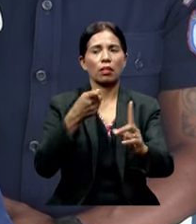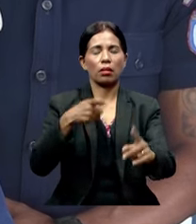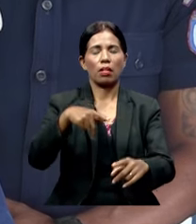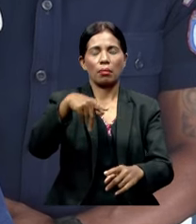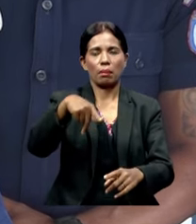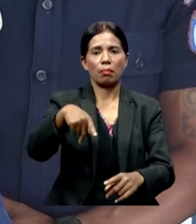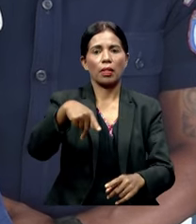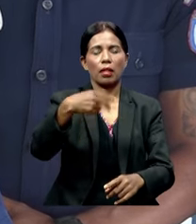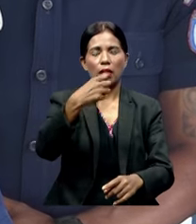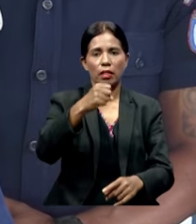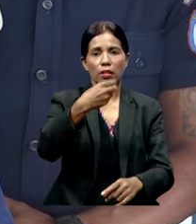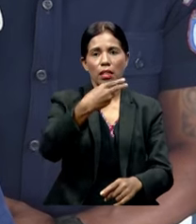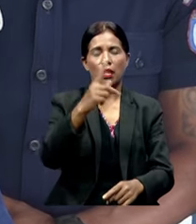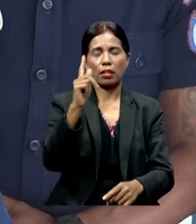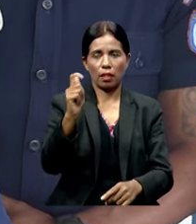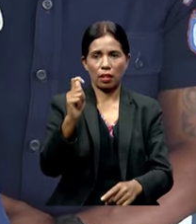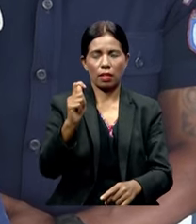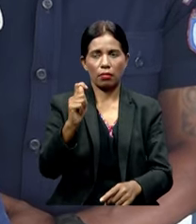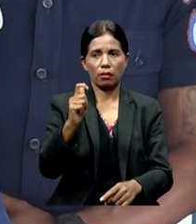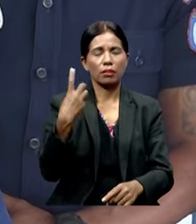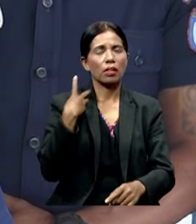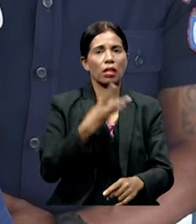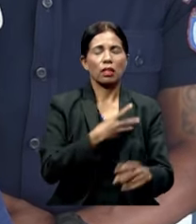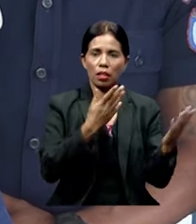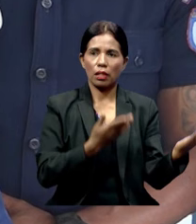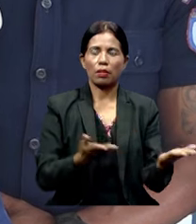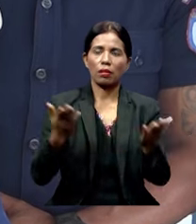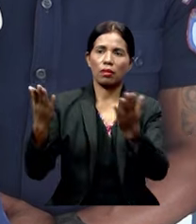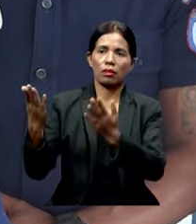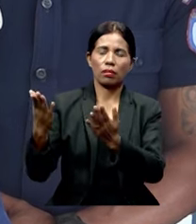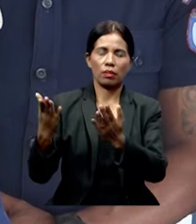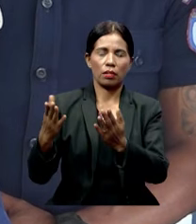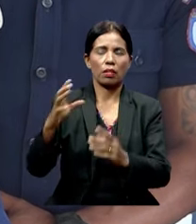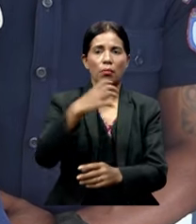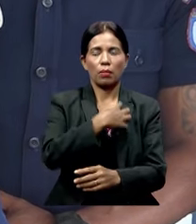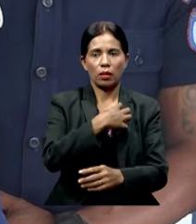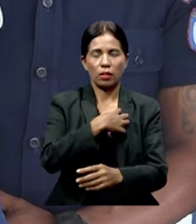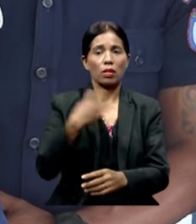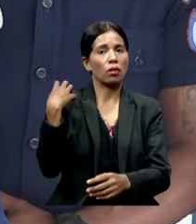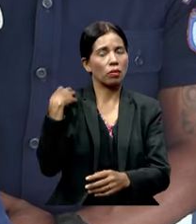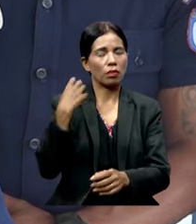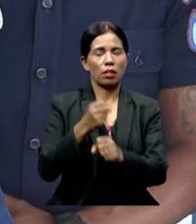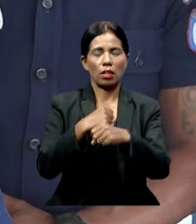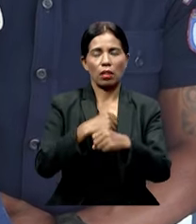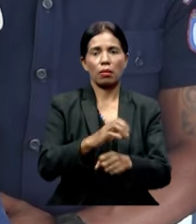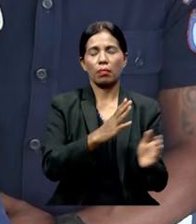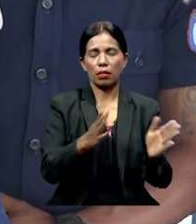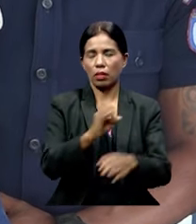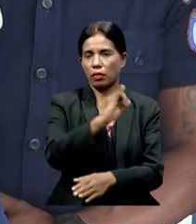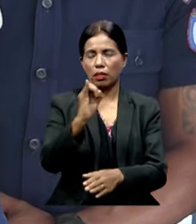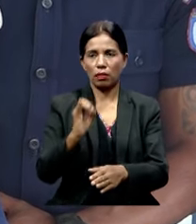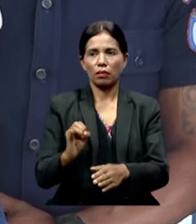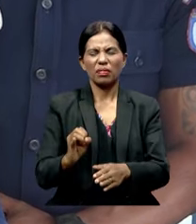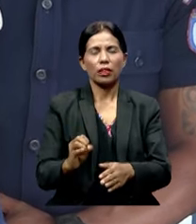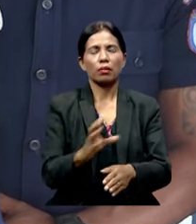PSAT ita kaptura ita lur mai ha esquadro angalesu por hal prosesu de investigasaun durante